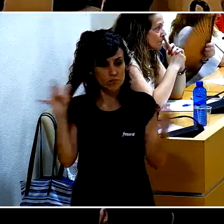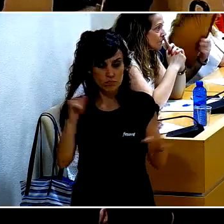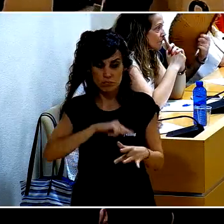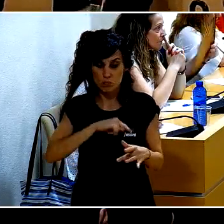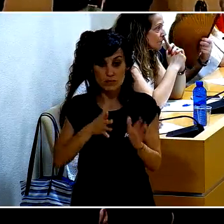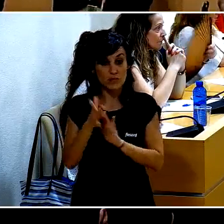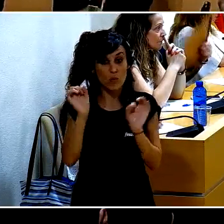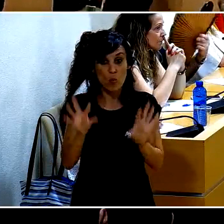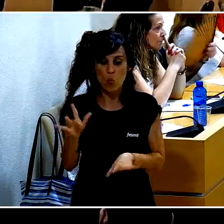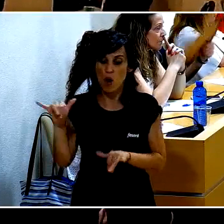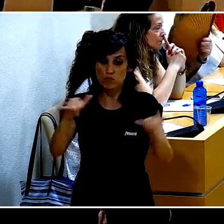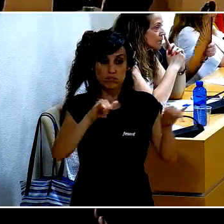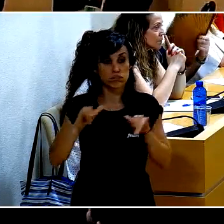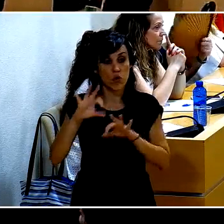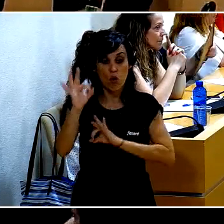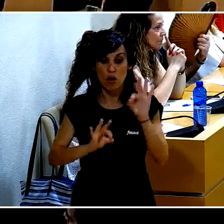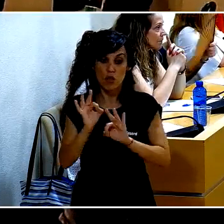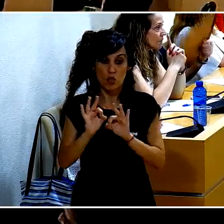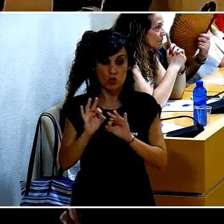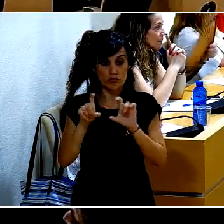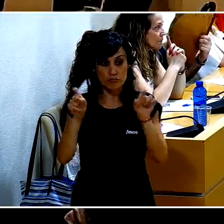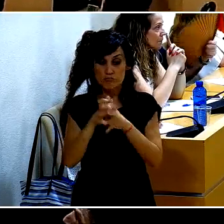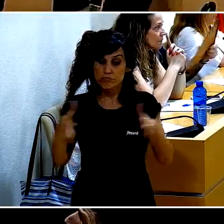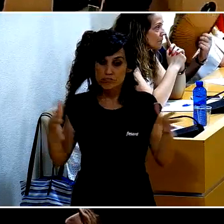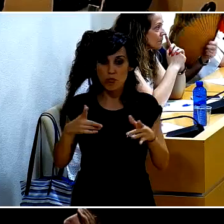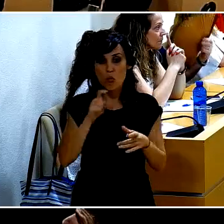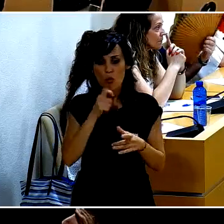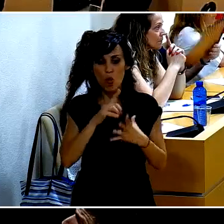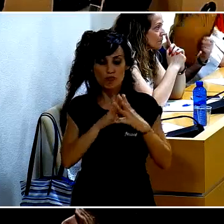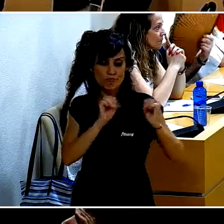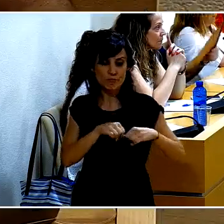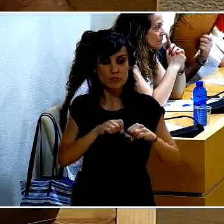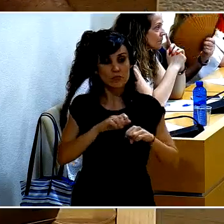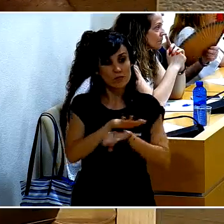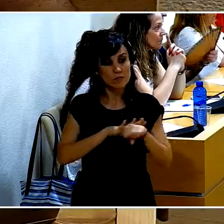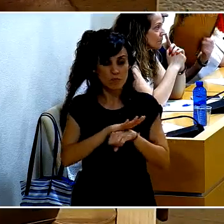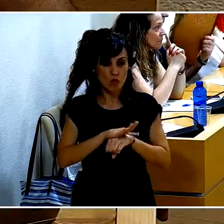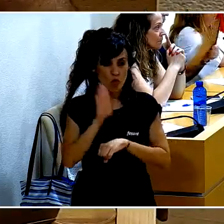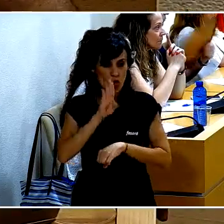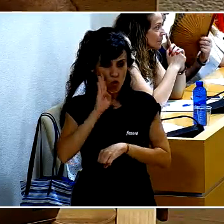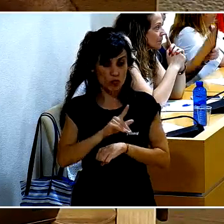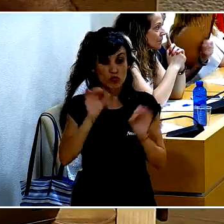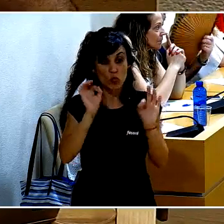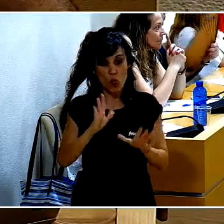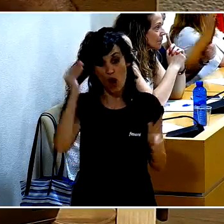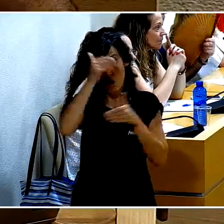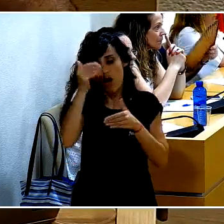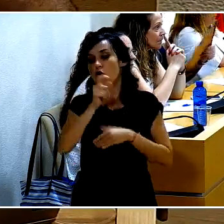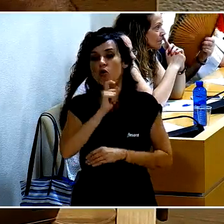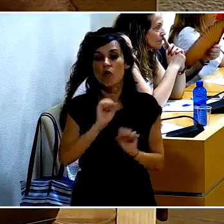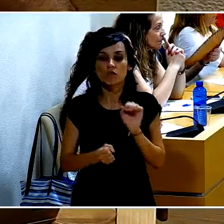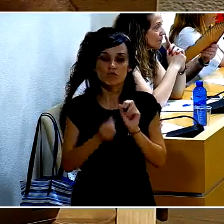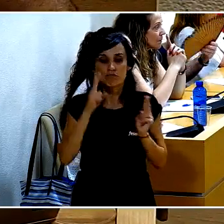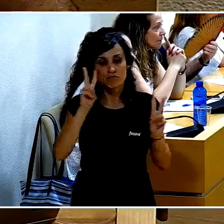titelles d'organitzacions multinacionals i en còmplices del règim corruptes i feudals, com ara el marroquí, mostrant uns